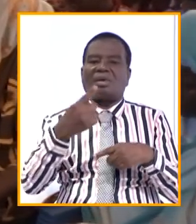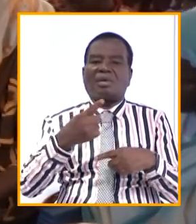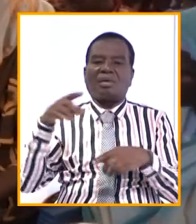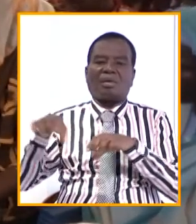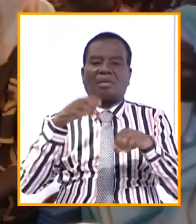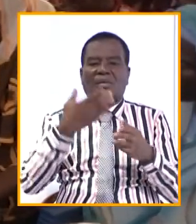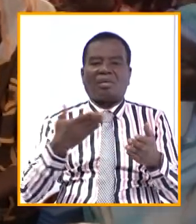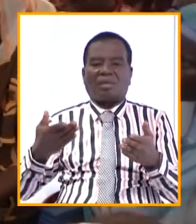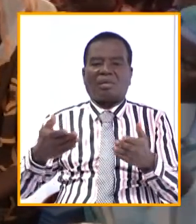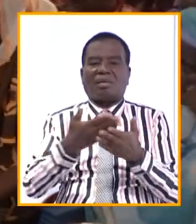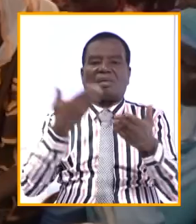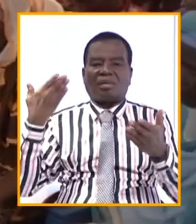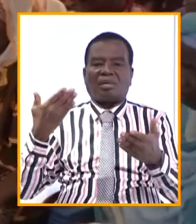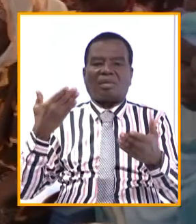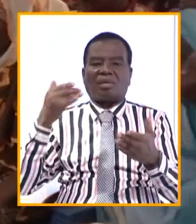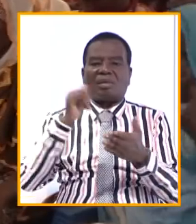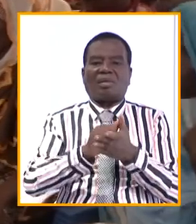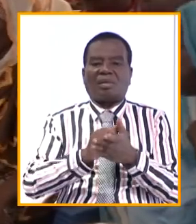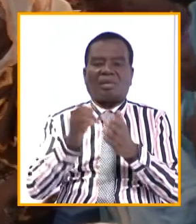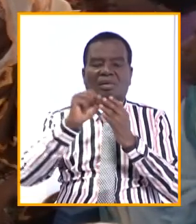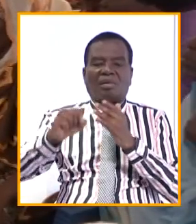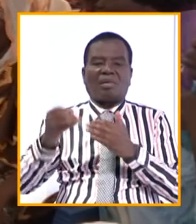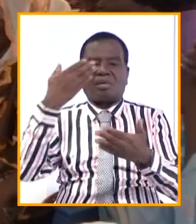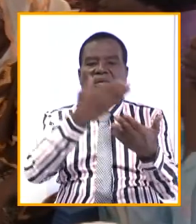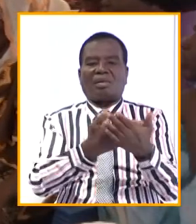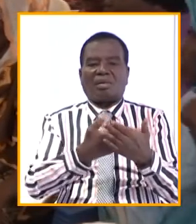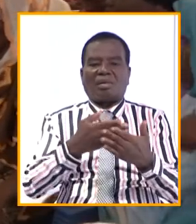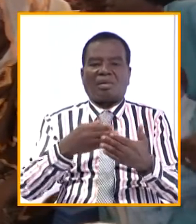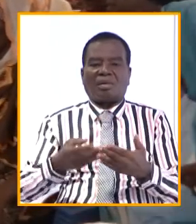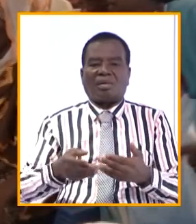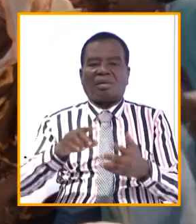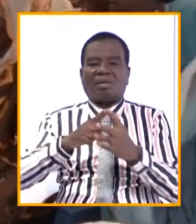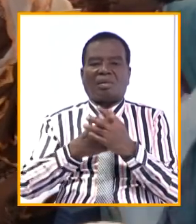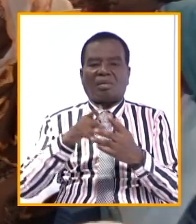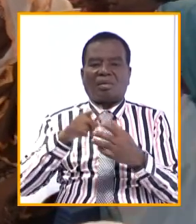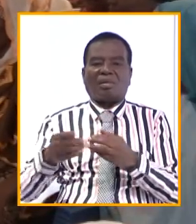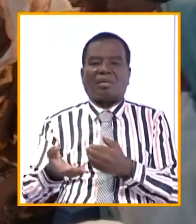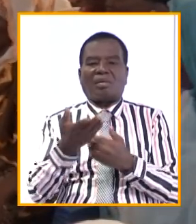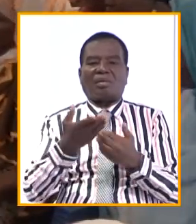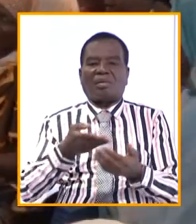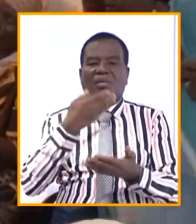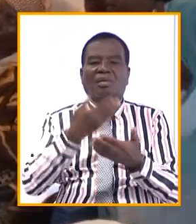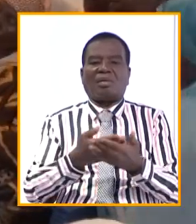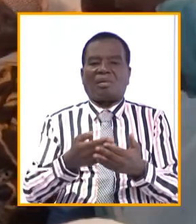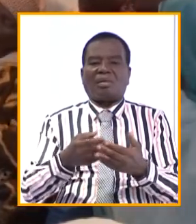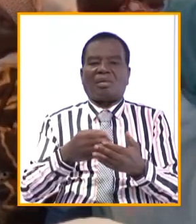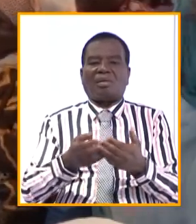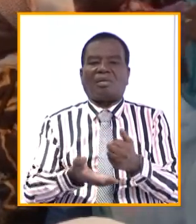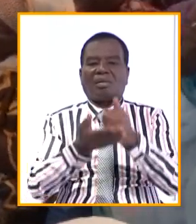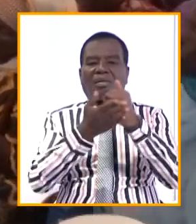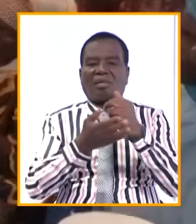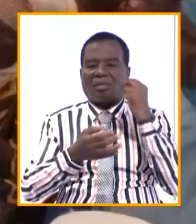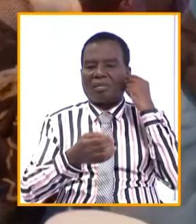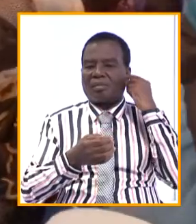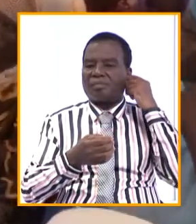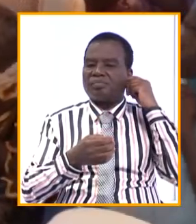doit faire des choses avant que la campagne arrive. Je vais commencer à vous aider avant que la campagne n'arrive. Comme ça, vous-même, vous allez faire campagne pour